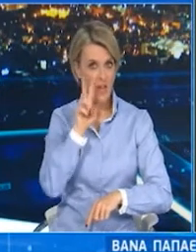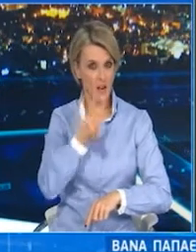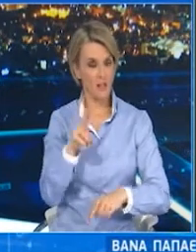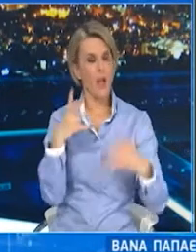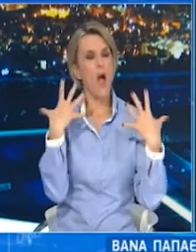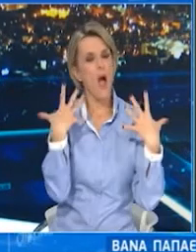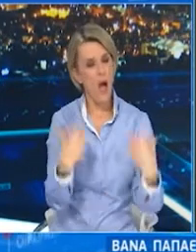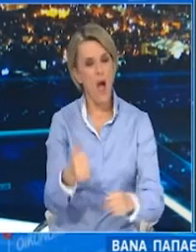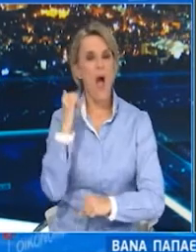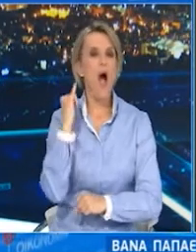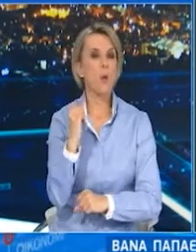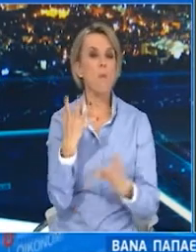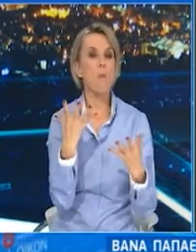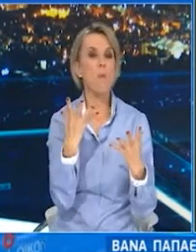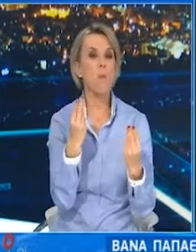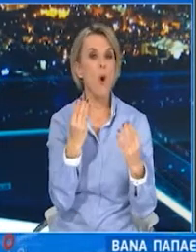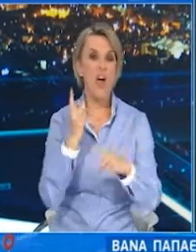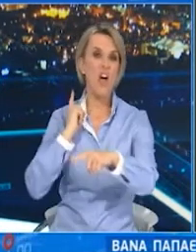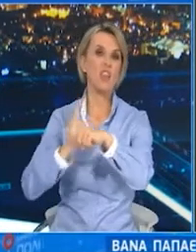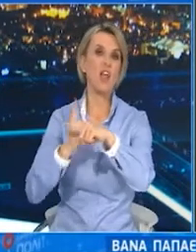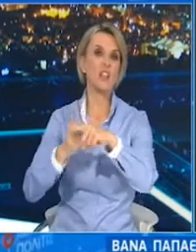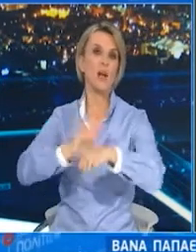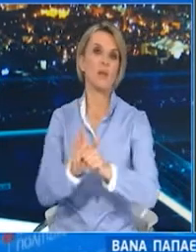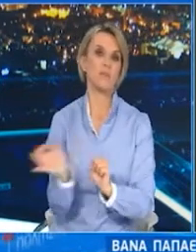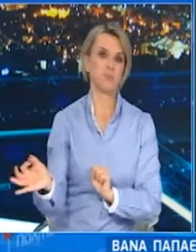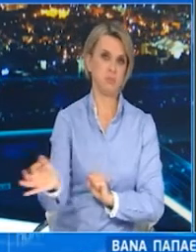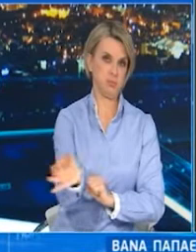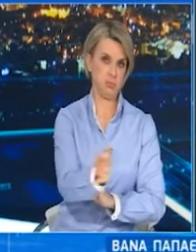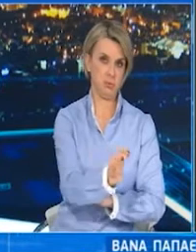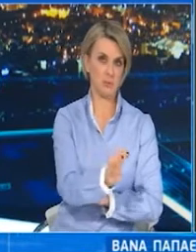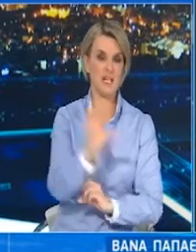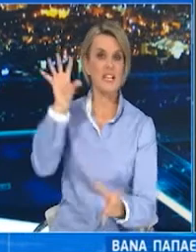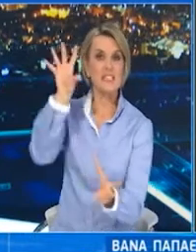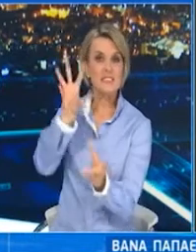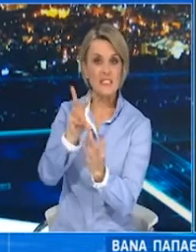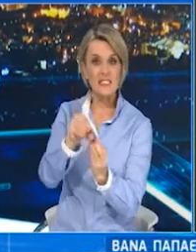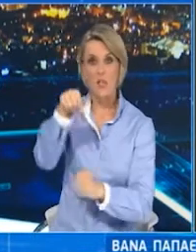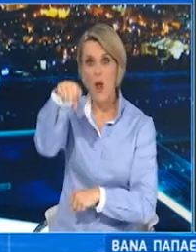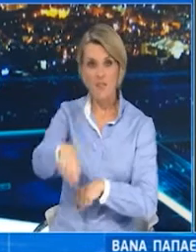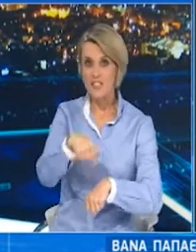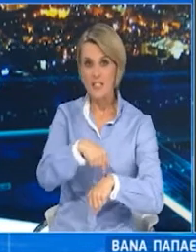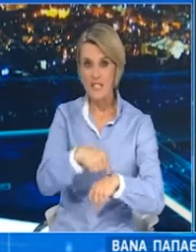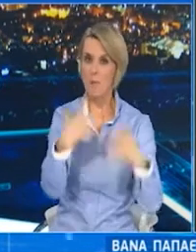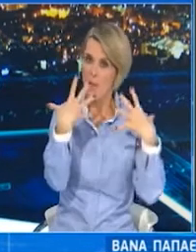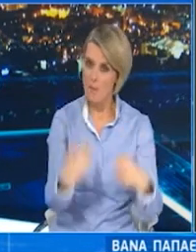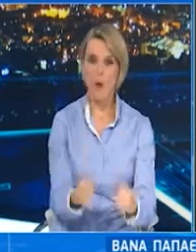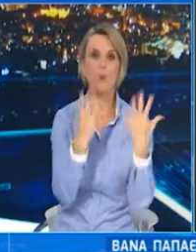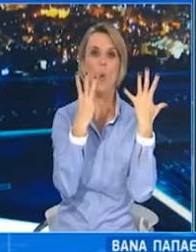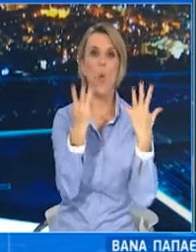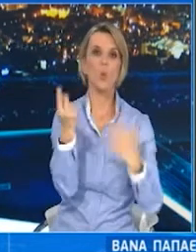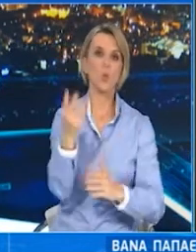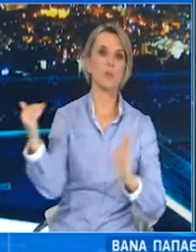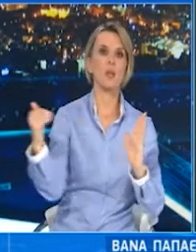ακόμα πολλά ενεργά κρούσματα. Υπολογίζεται ότι συνολικά σήμερα έχουμε περίπου 8.500 ενεργά κρούσματα,